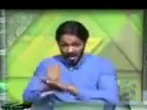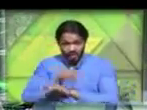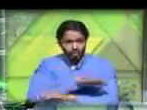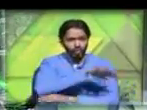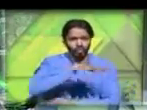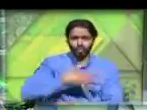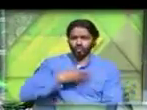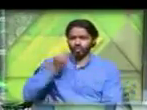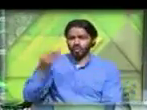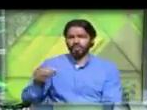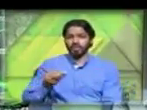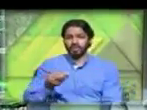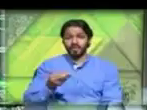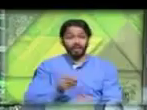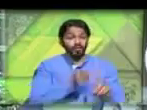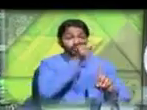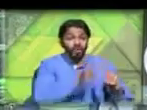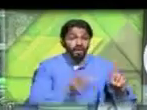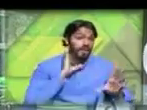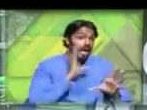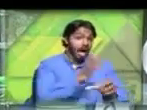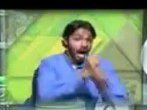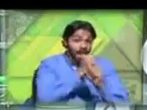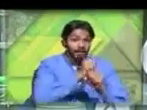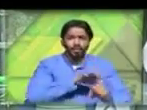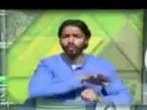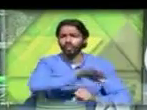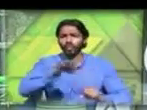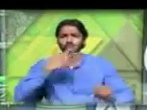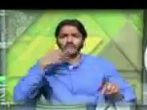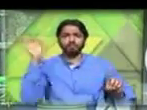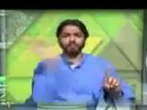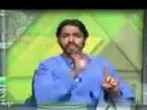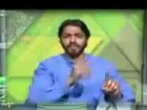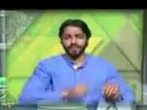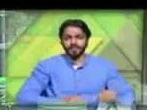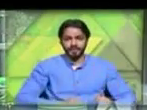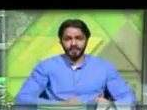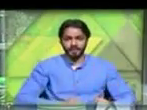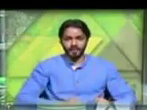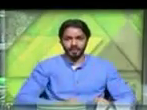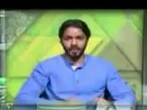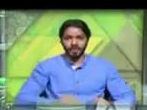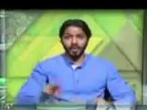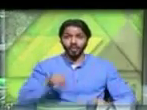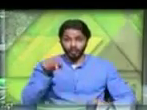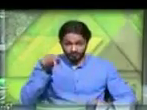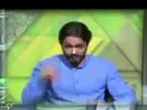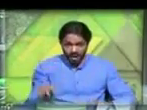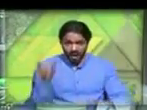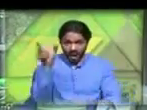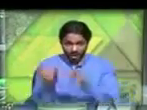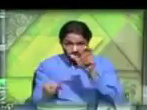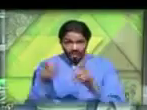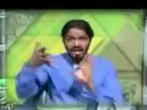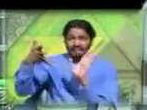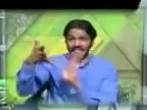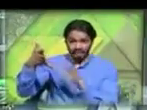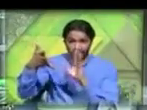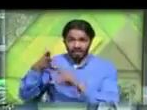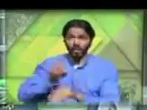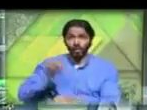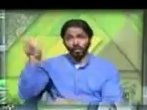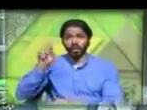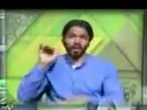الرويبضة. قيل: من الرويبضة يا رسول الله؟ قال: الرجل التافه، وفي لفظ: